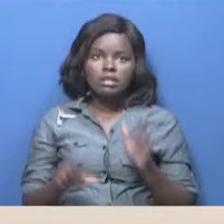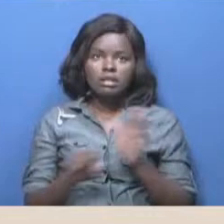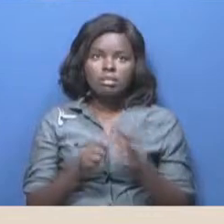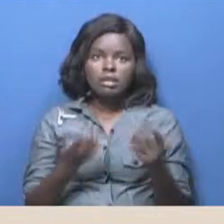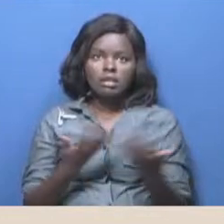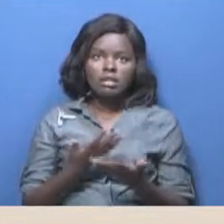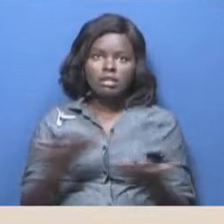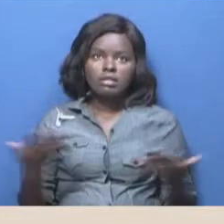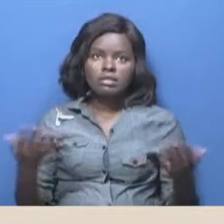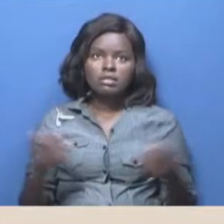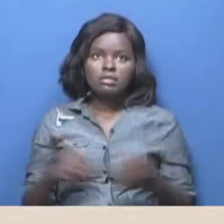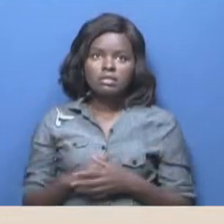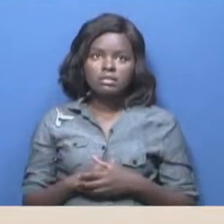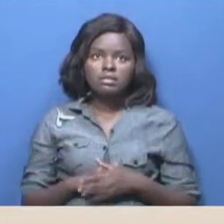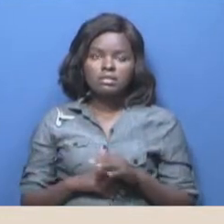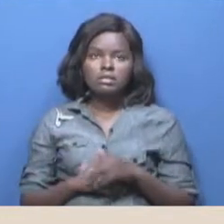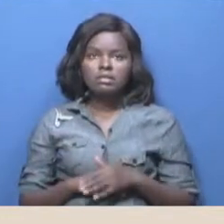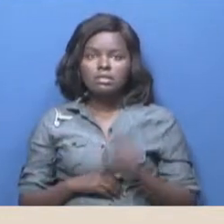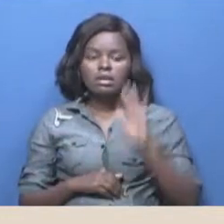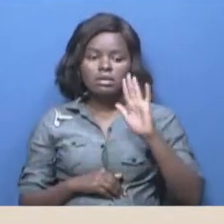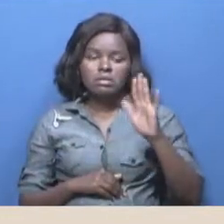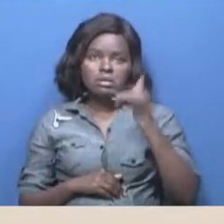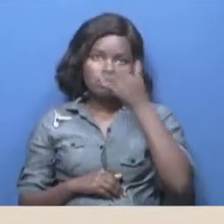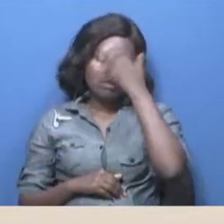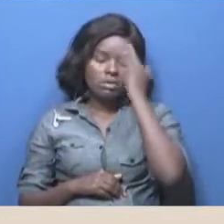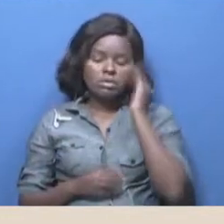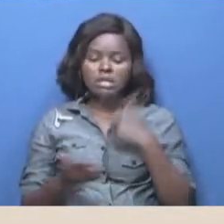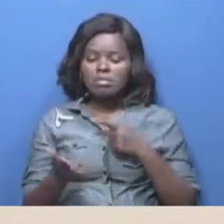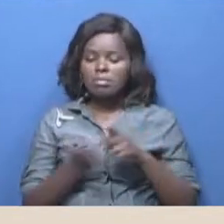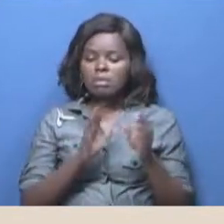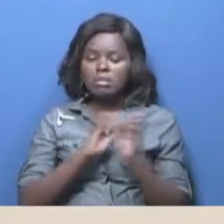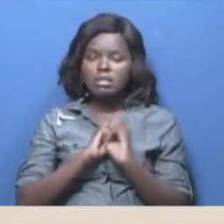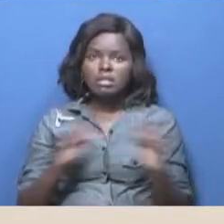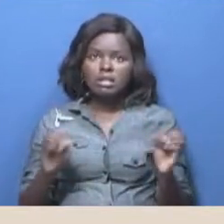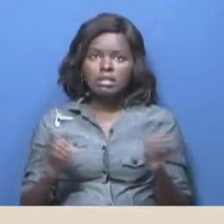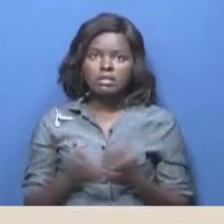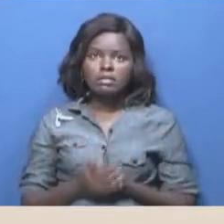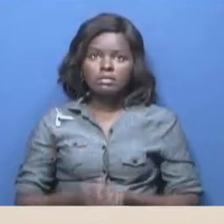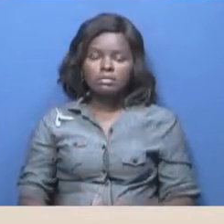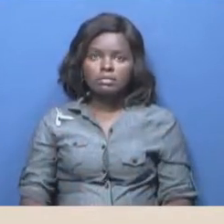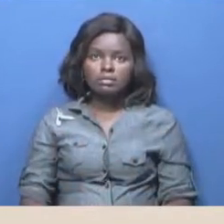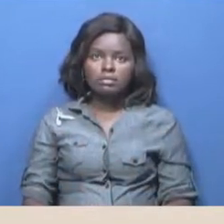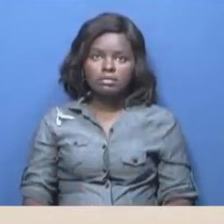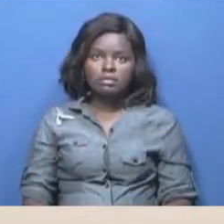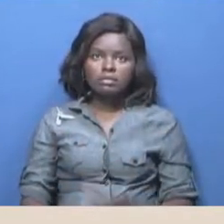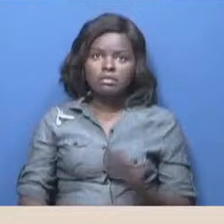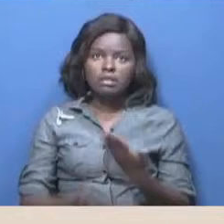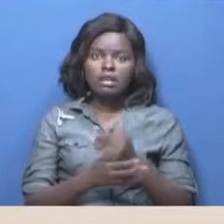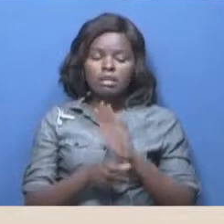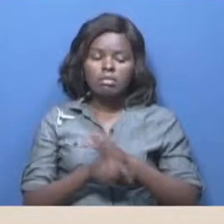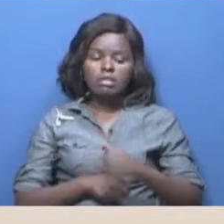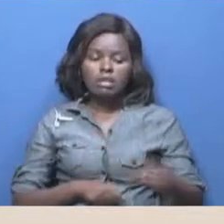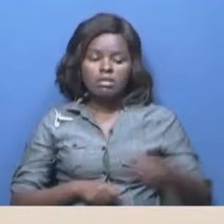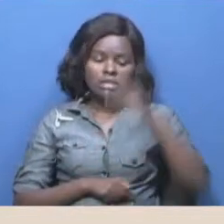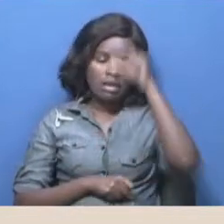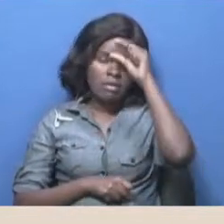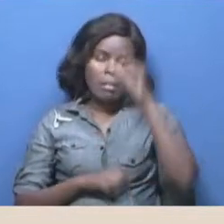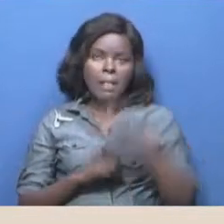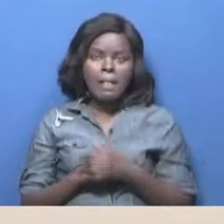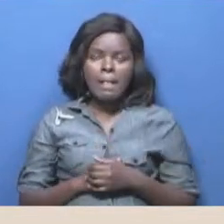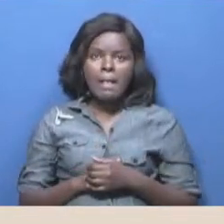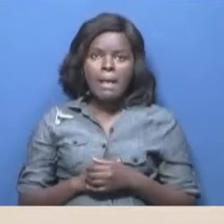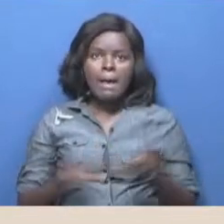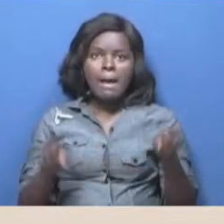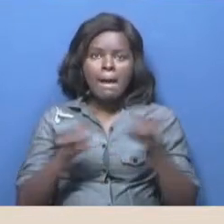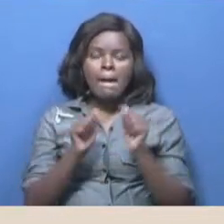imekuwa imestall because of lack of payment. Kwanza ni shukuru serikali ya county government